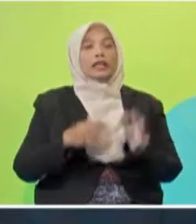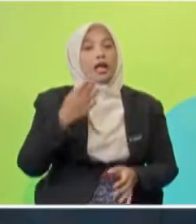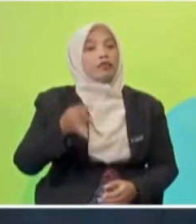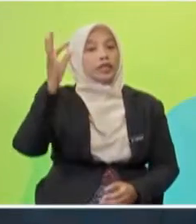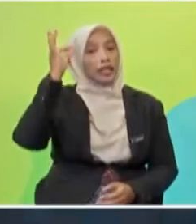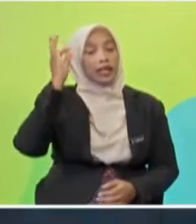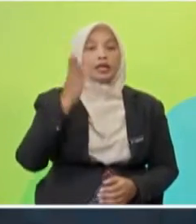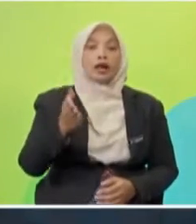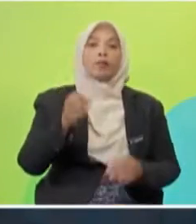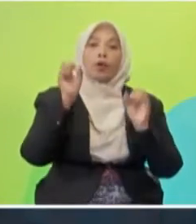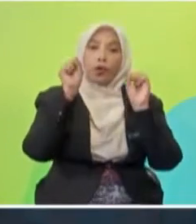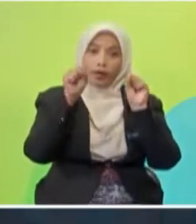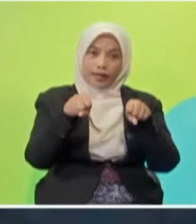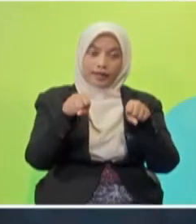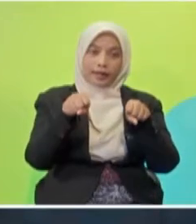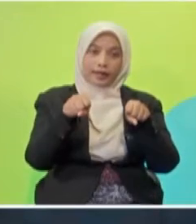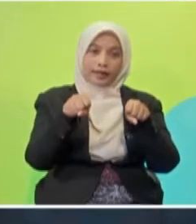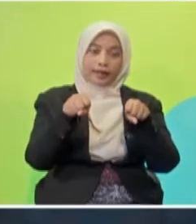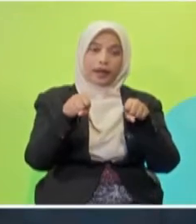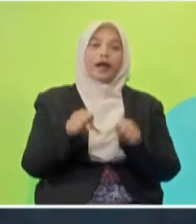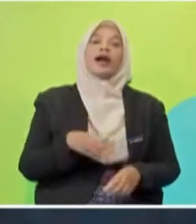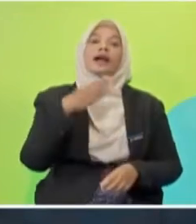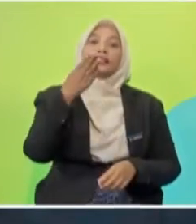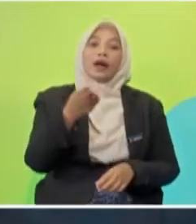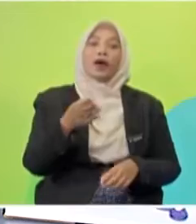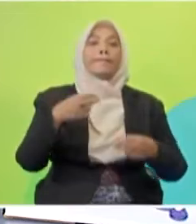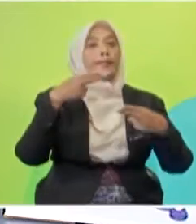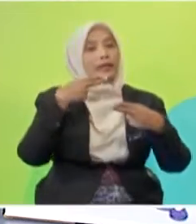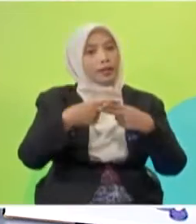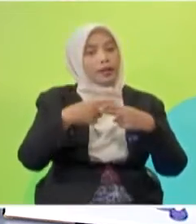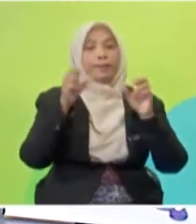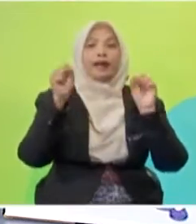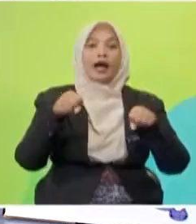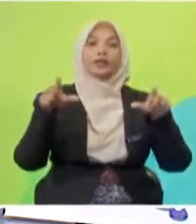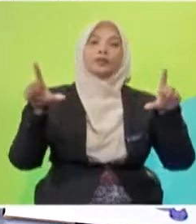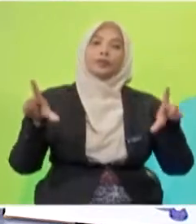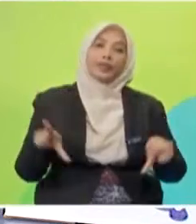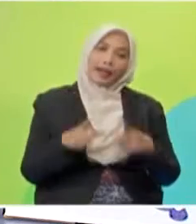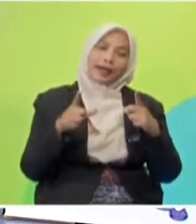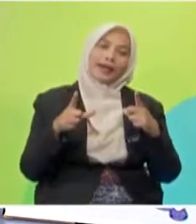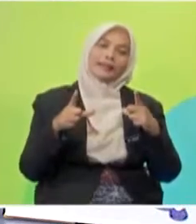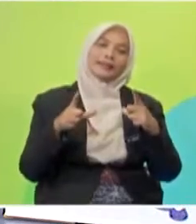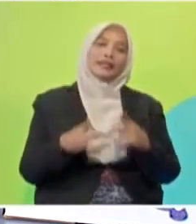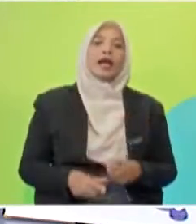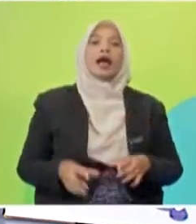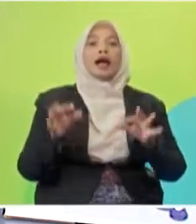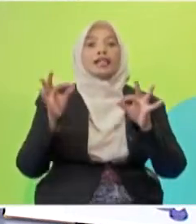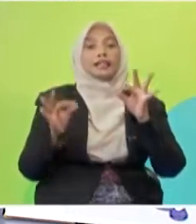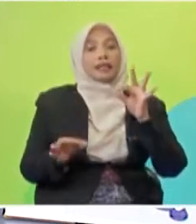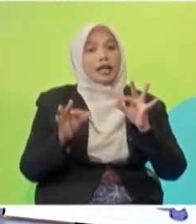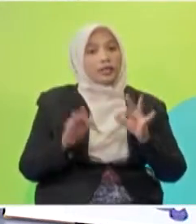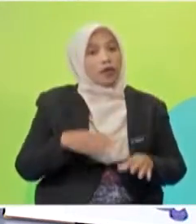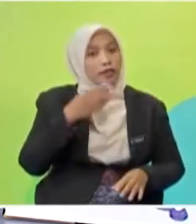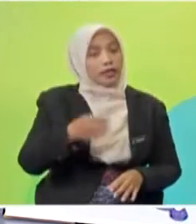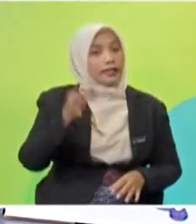Jika kau fikirkan kau boleh, kau hampir boleh melakukan.